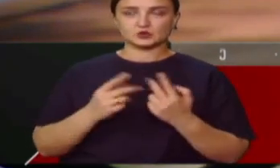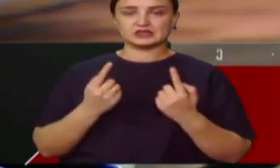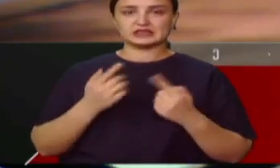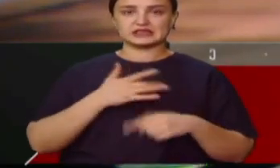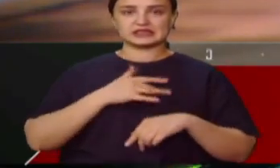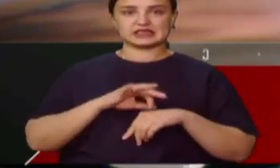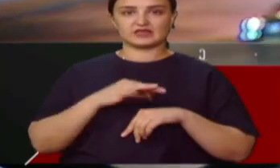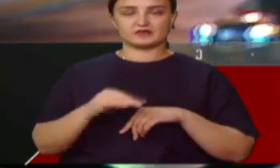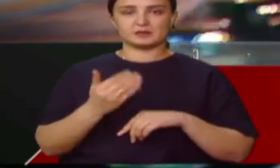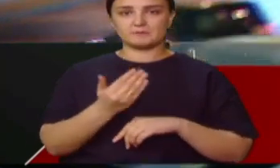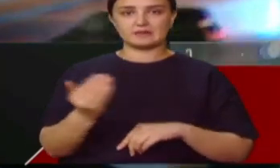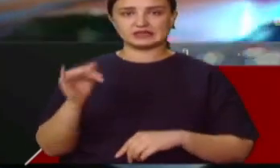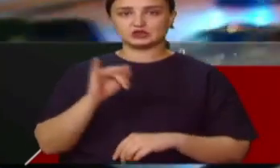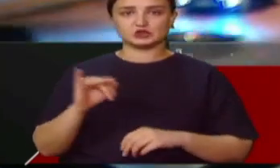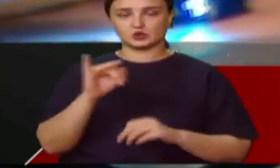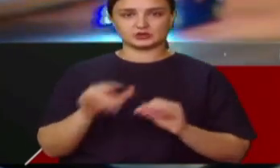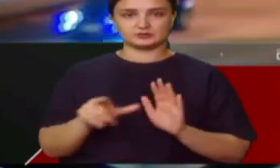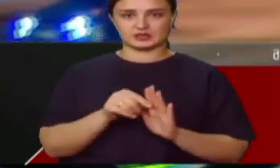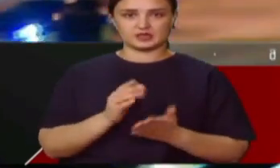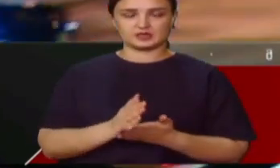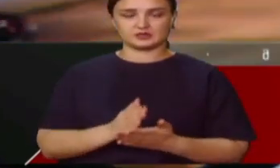ტკივილის, რომელიც მათ ისტორიებს თან ახლავს.